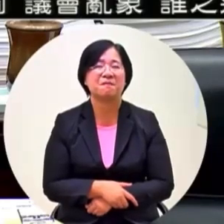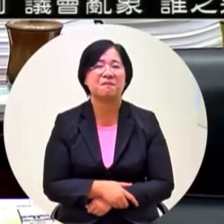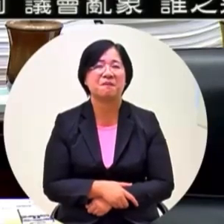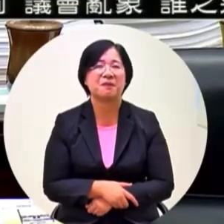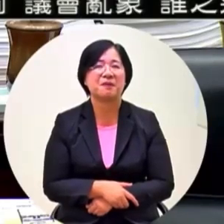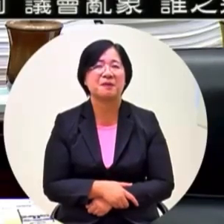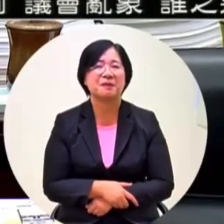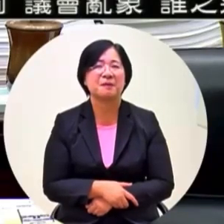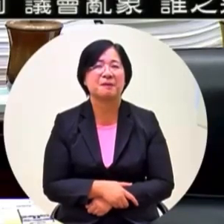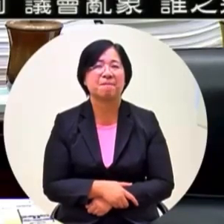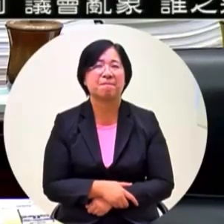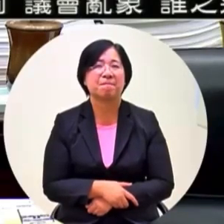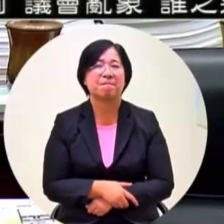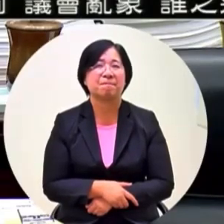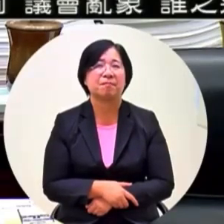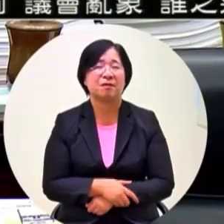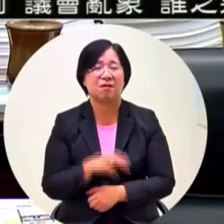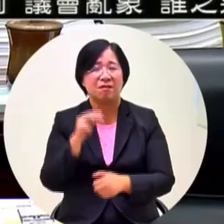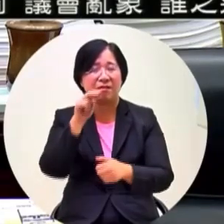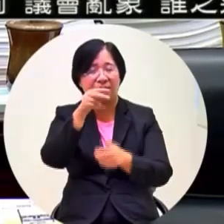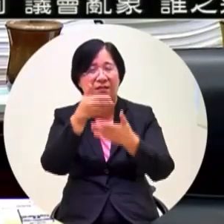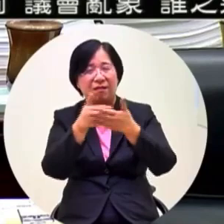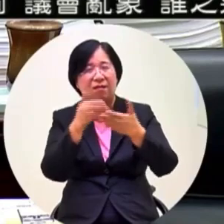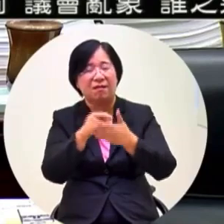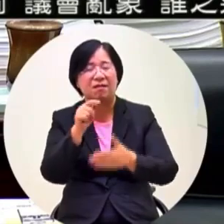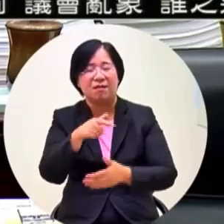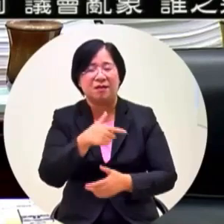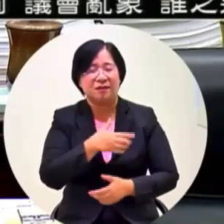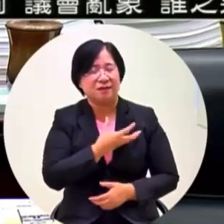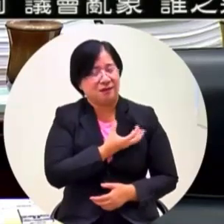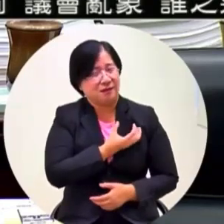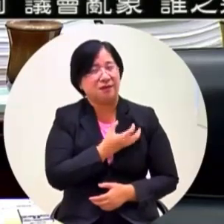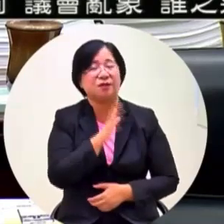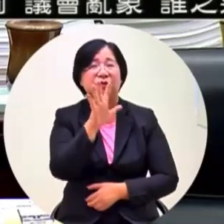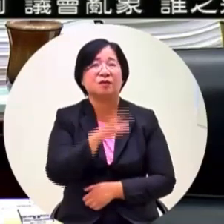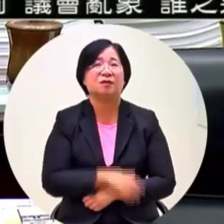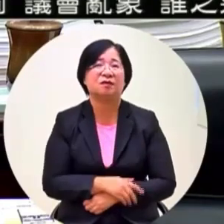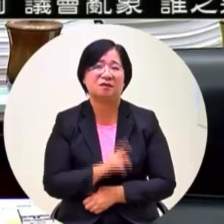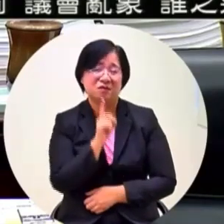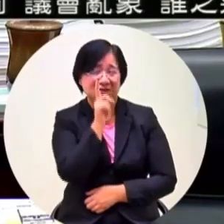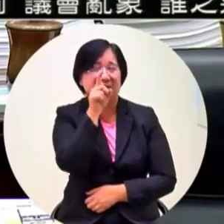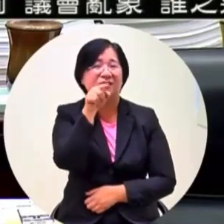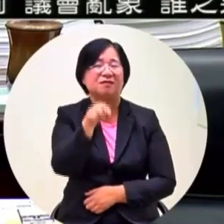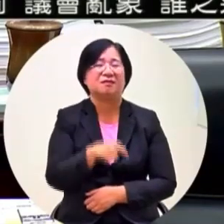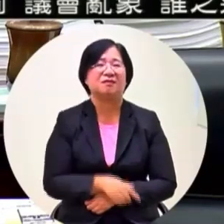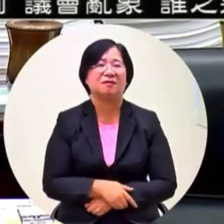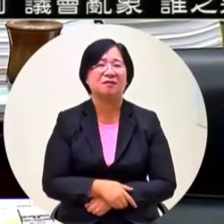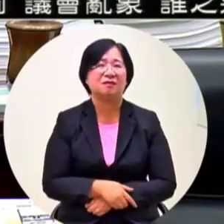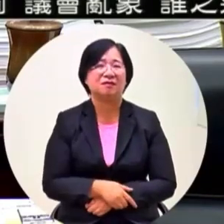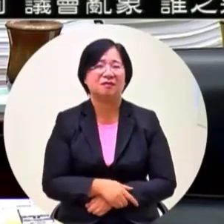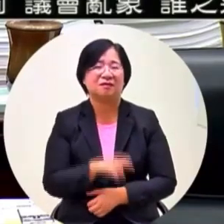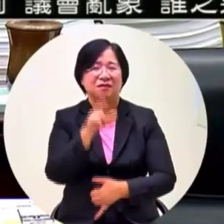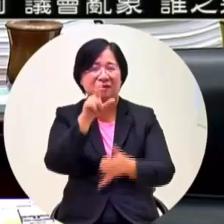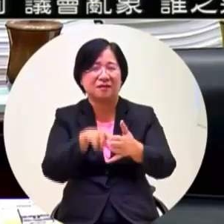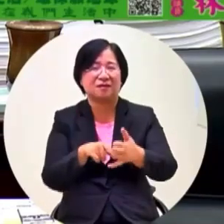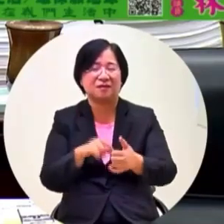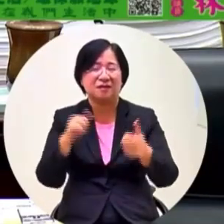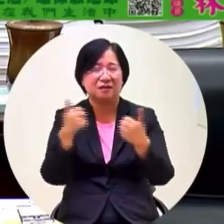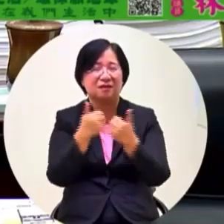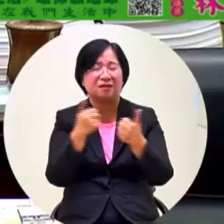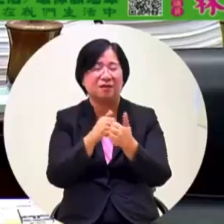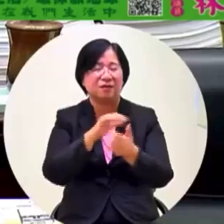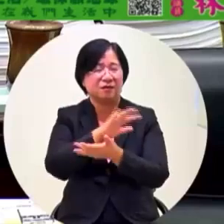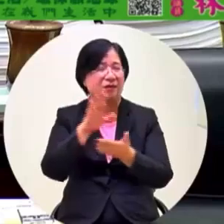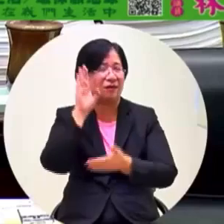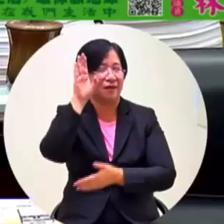我看到这个，我这心就很痛。市长，就为了你一个人呐、啊，就让整个议会乱象。我们来看看，你当